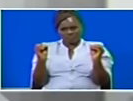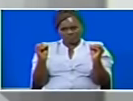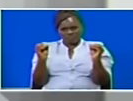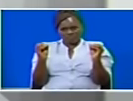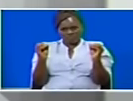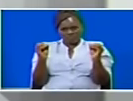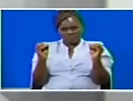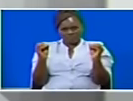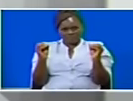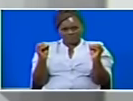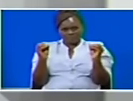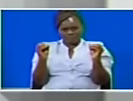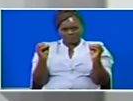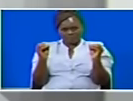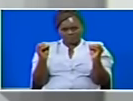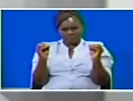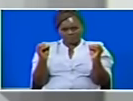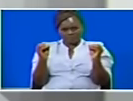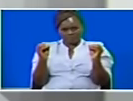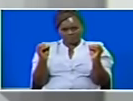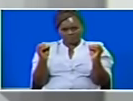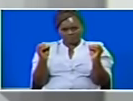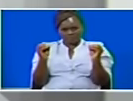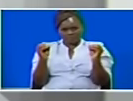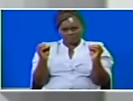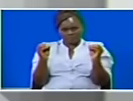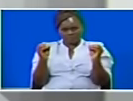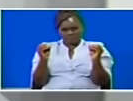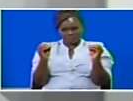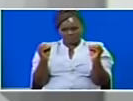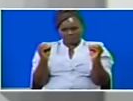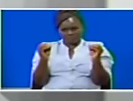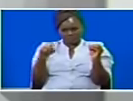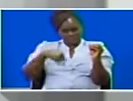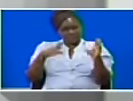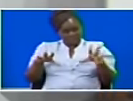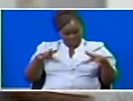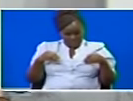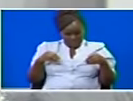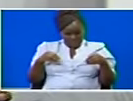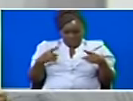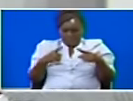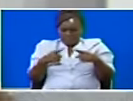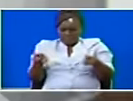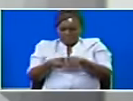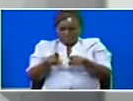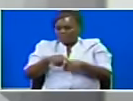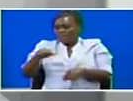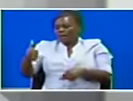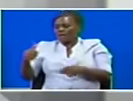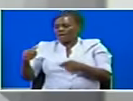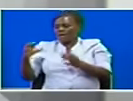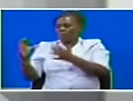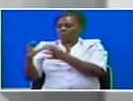pale, ndio ndipo sasa kwa kinyang'anyiro cha urais. Kwa hiyo tumekubali hivyo na pia wenzetu kwa